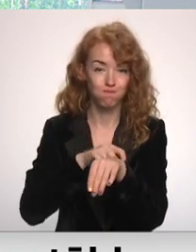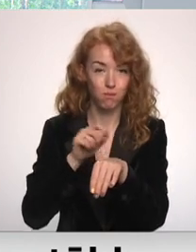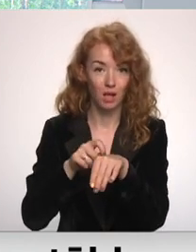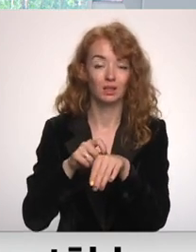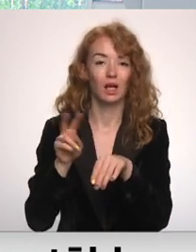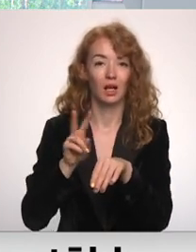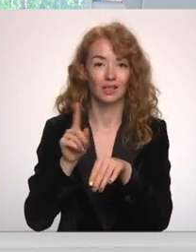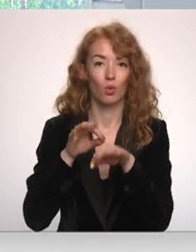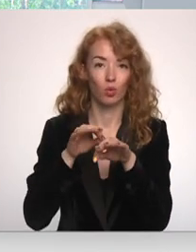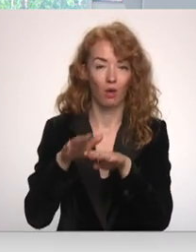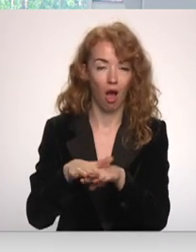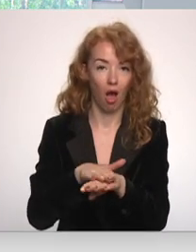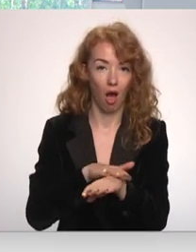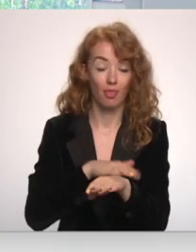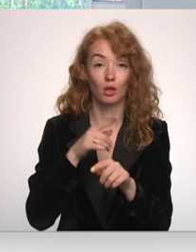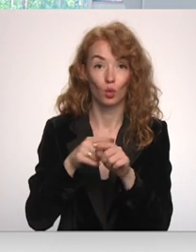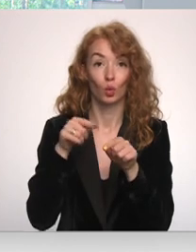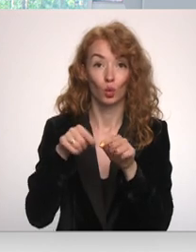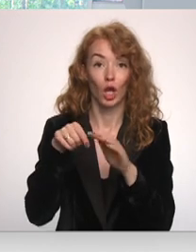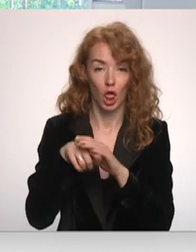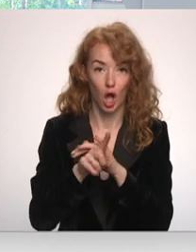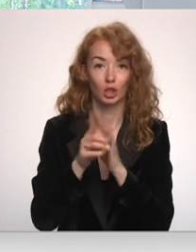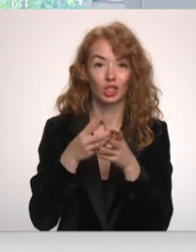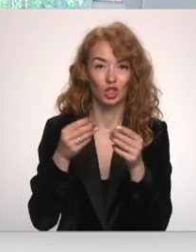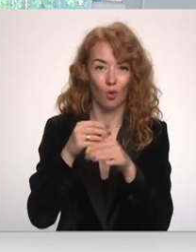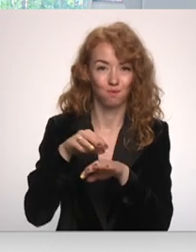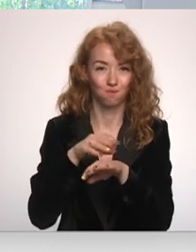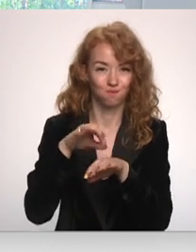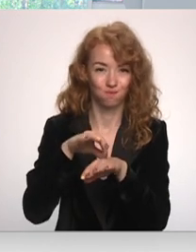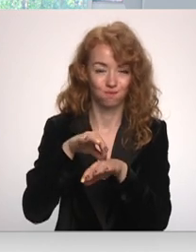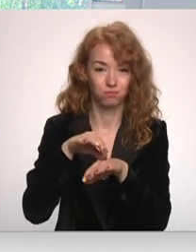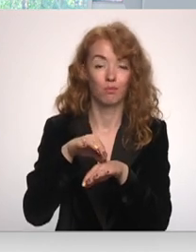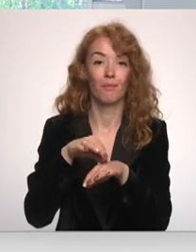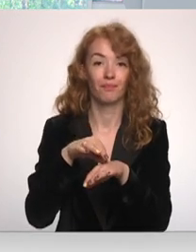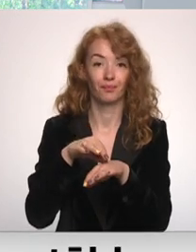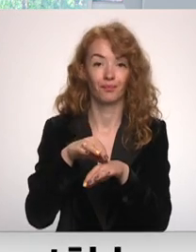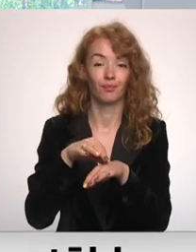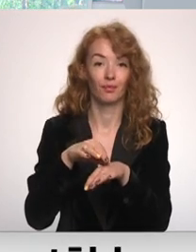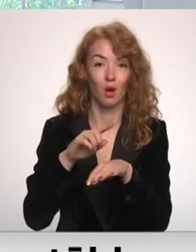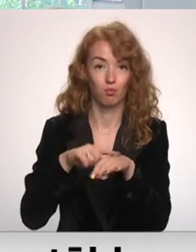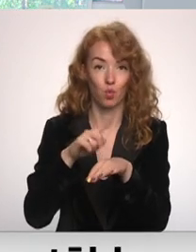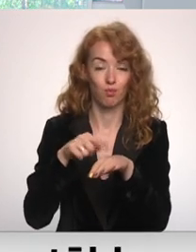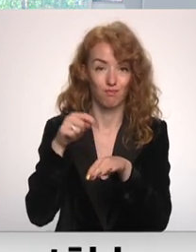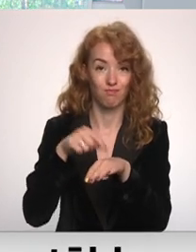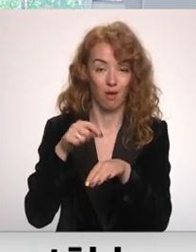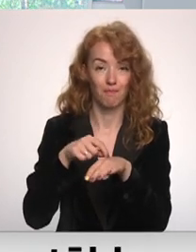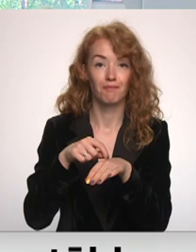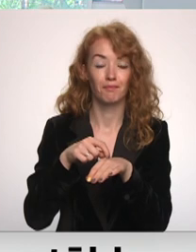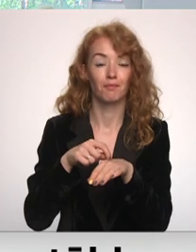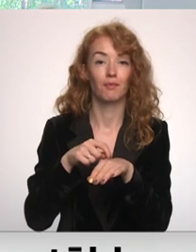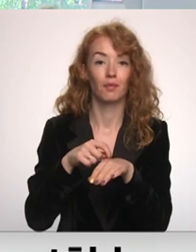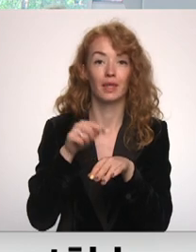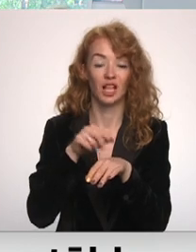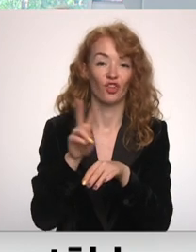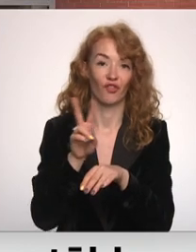ir uz ādas, un tur iekšā, tajā šķidrumiņā, kas ir iekšā tajās pumpiņās, tad arī